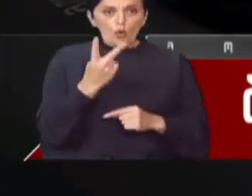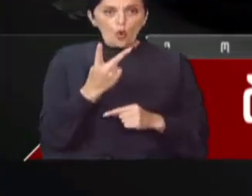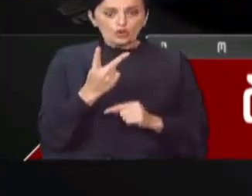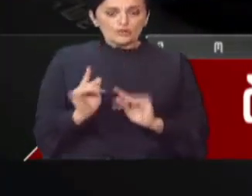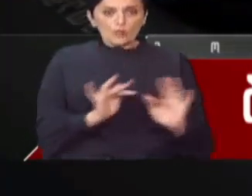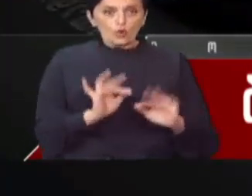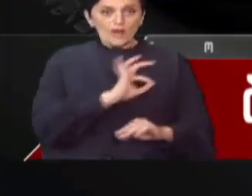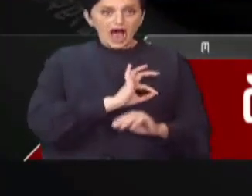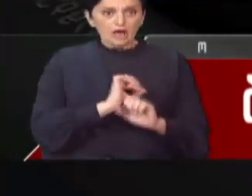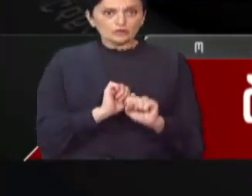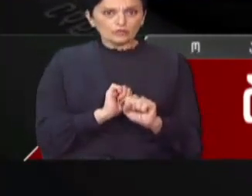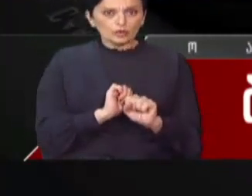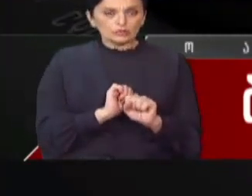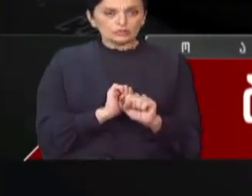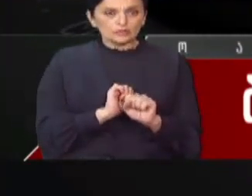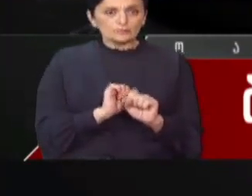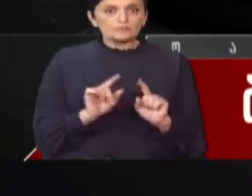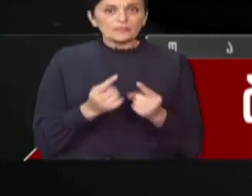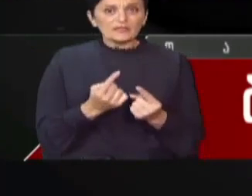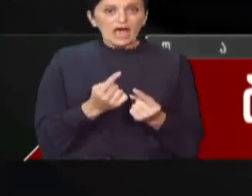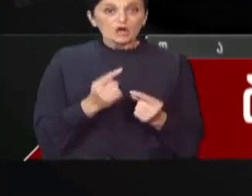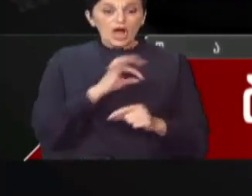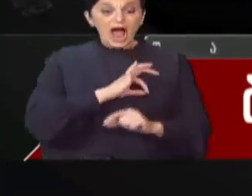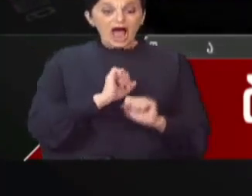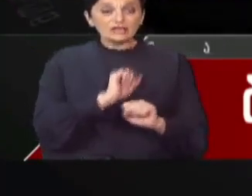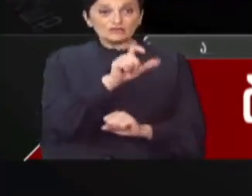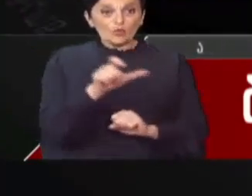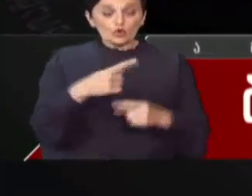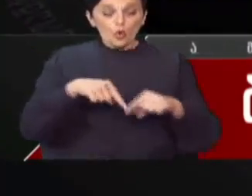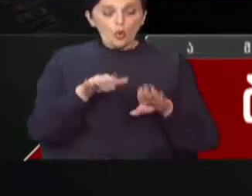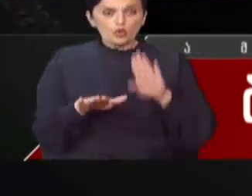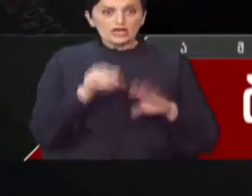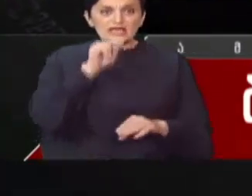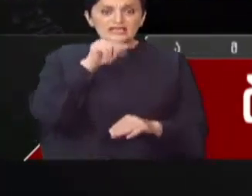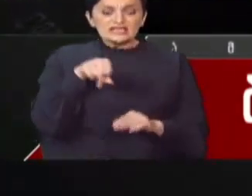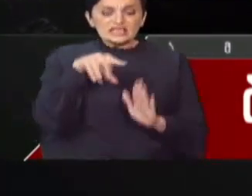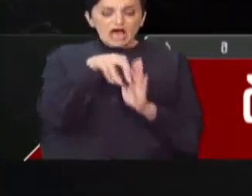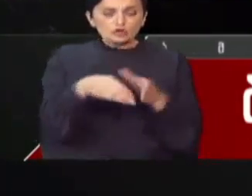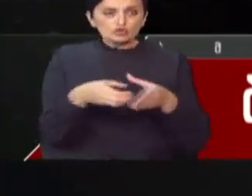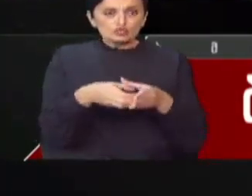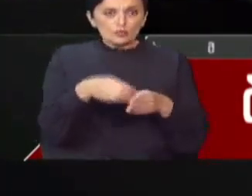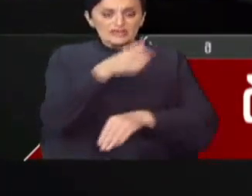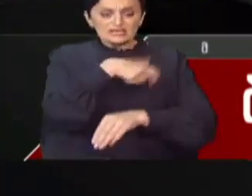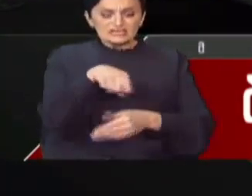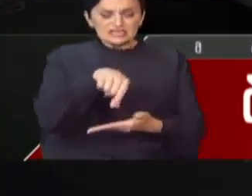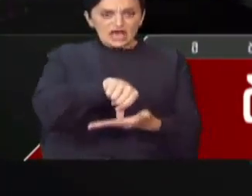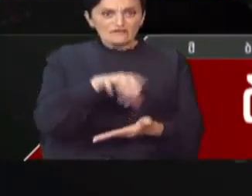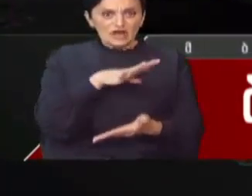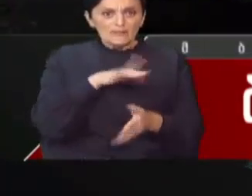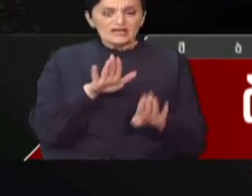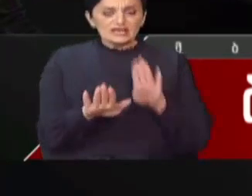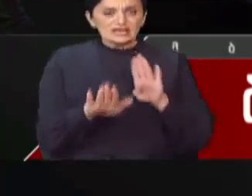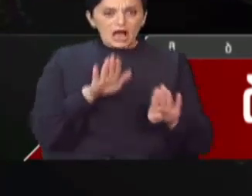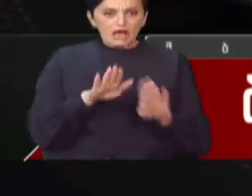მოქმედი ადვოკატი. Დაკავებული ადვოკატები იყვნენ ორგანიზებული დანაშაულებრივი ჯგუფის წევრები, რომლებიც